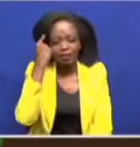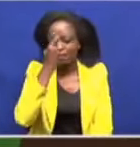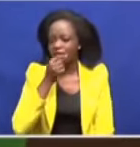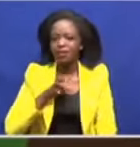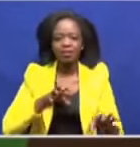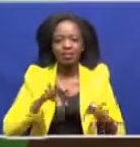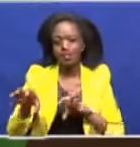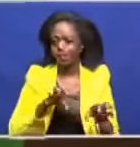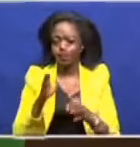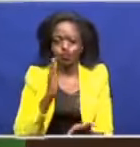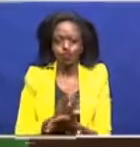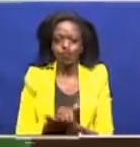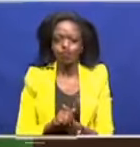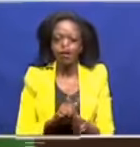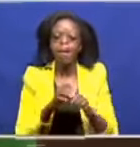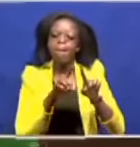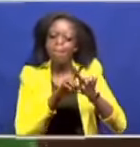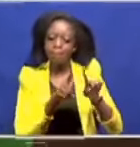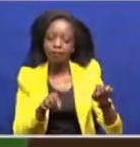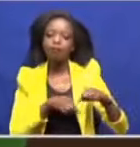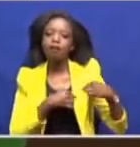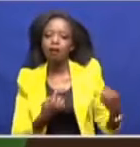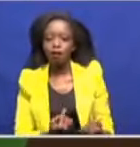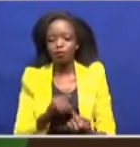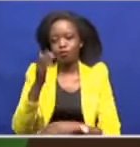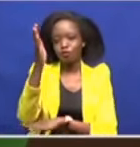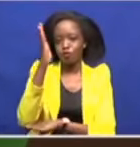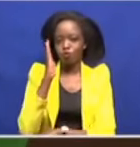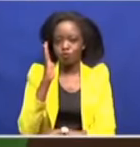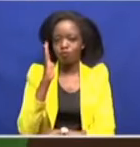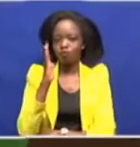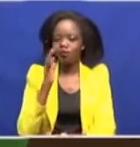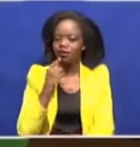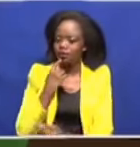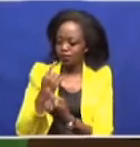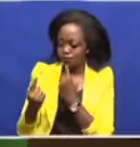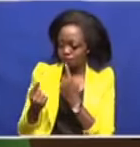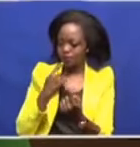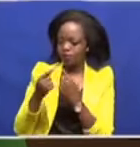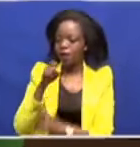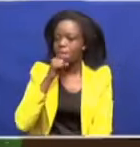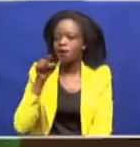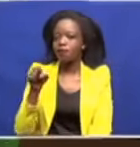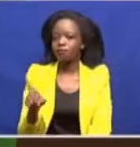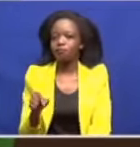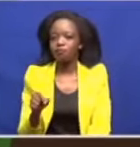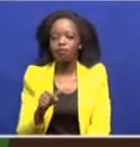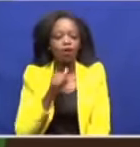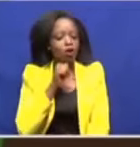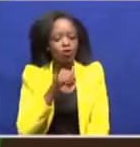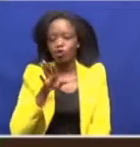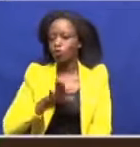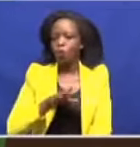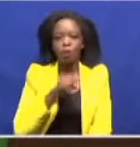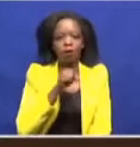mno. Lakini roho ya Mungu ikanena ndani yake, si mwanamke